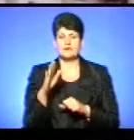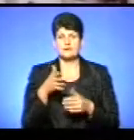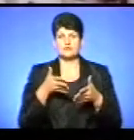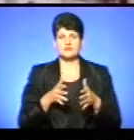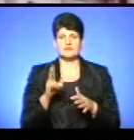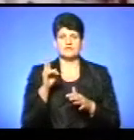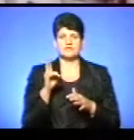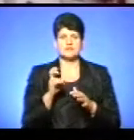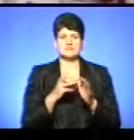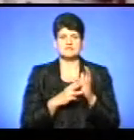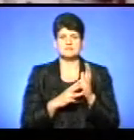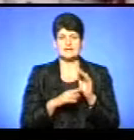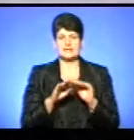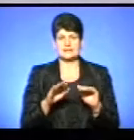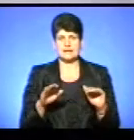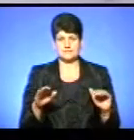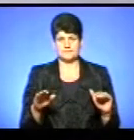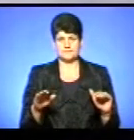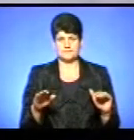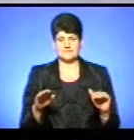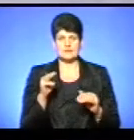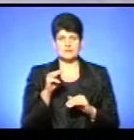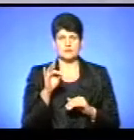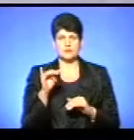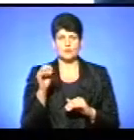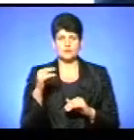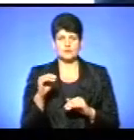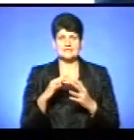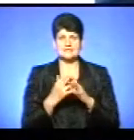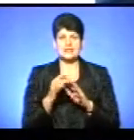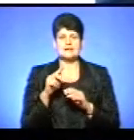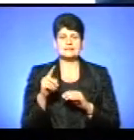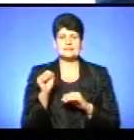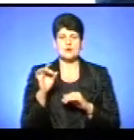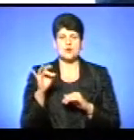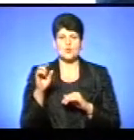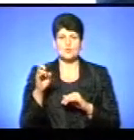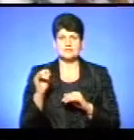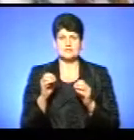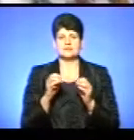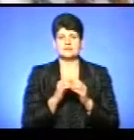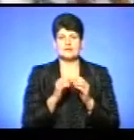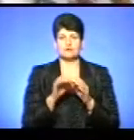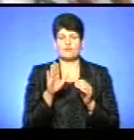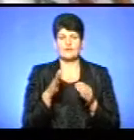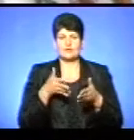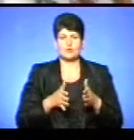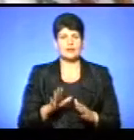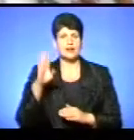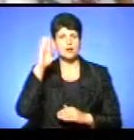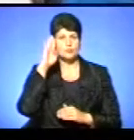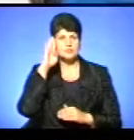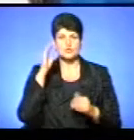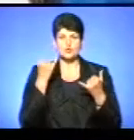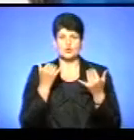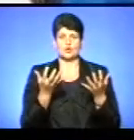народилося 280 дітей. Тетяна Рудюк із села Зарубинці з Барайського району 10 вересня народила хлопчика.